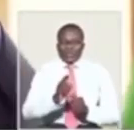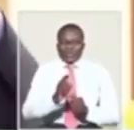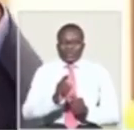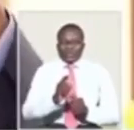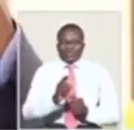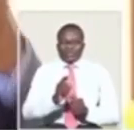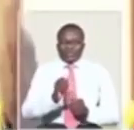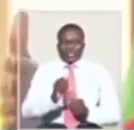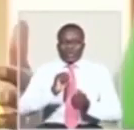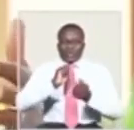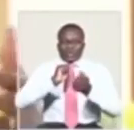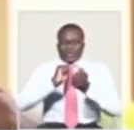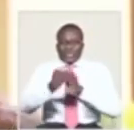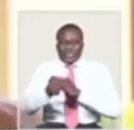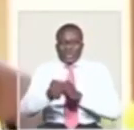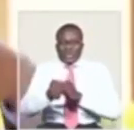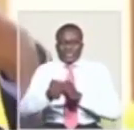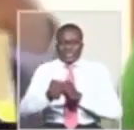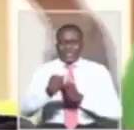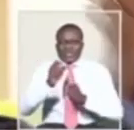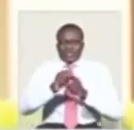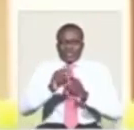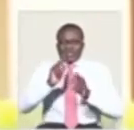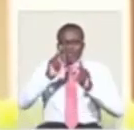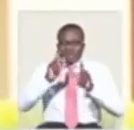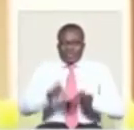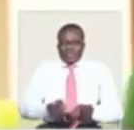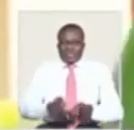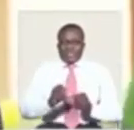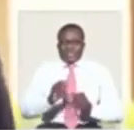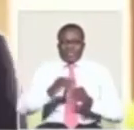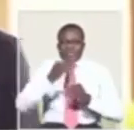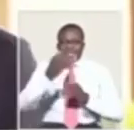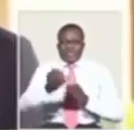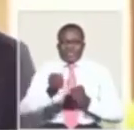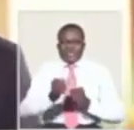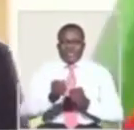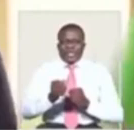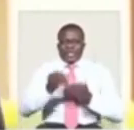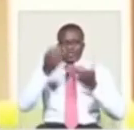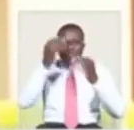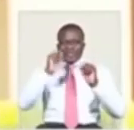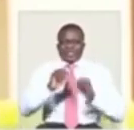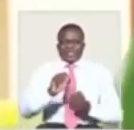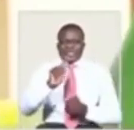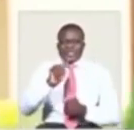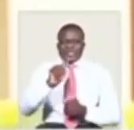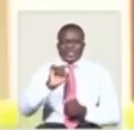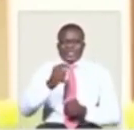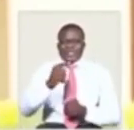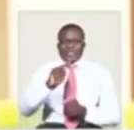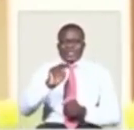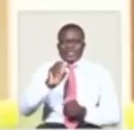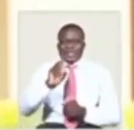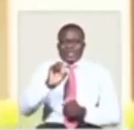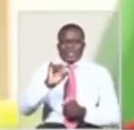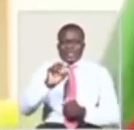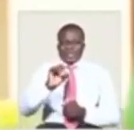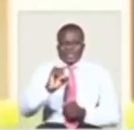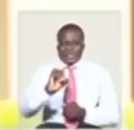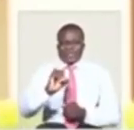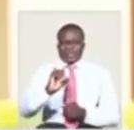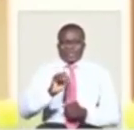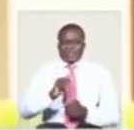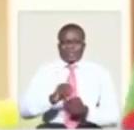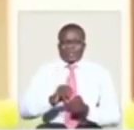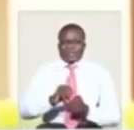compte. So those problems are much older than me and much older than Tshisekedi. Vont au-delà de ma personne, vont au-delà de la personne du